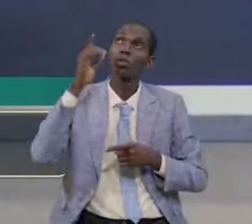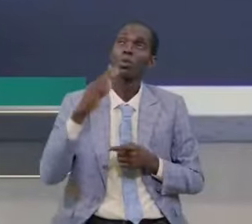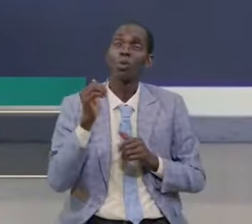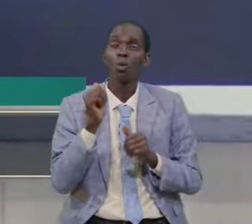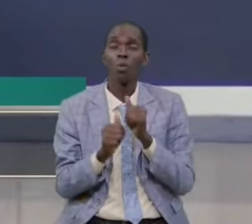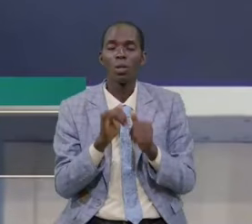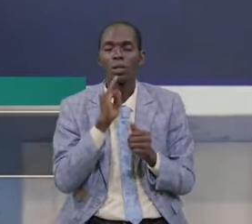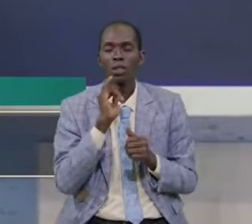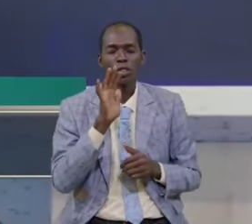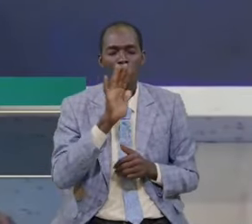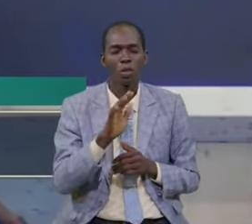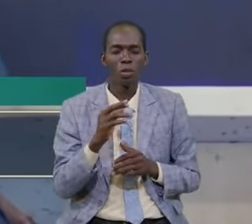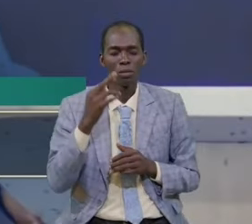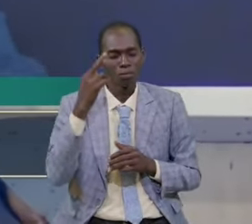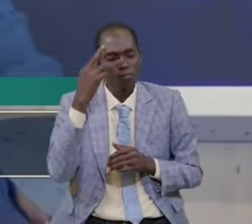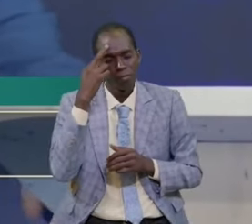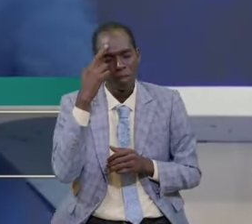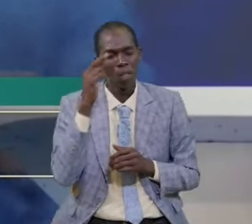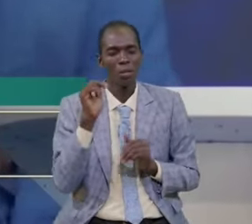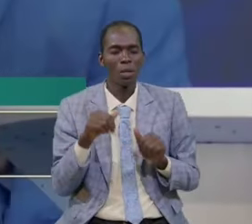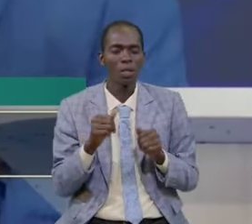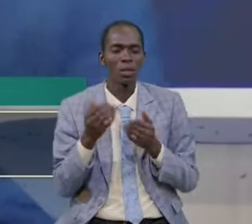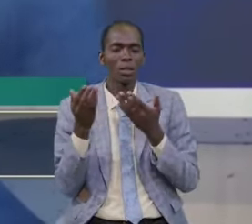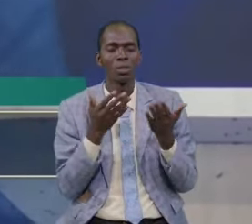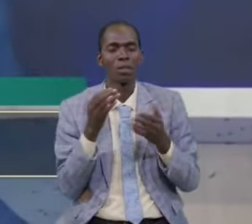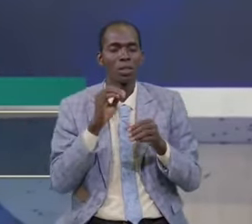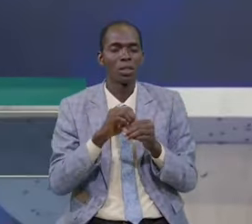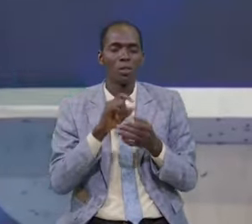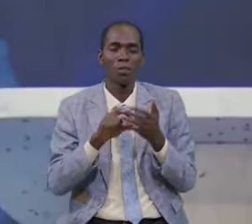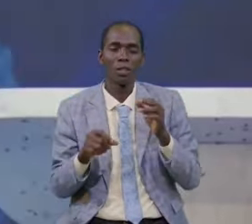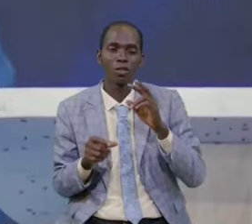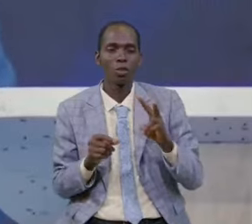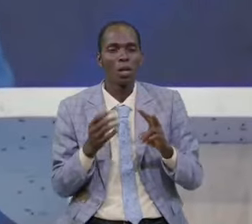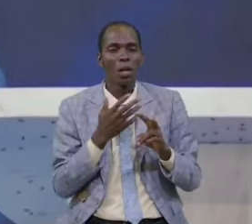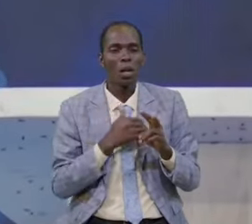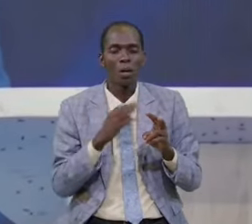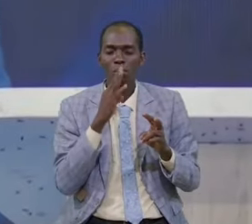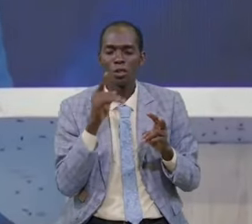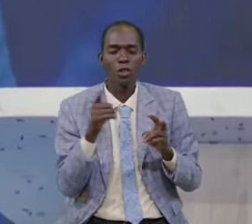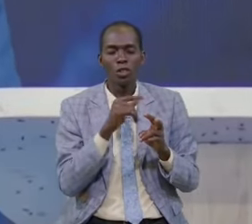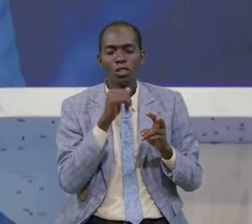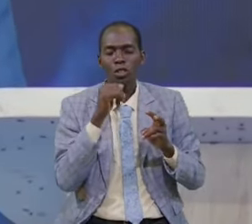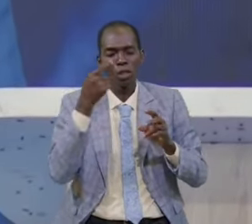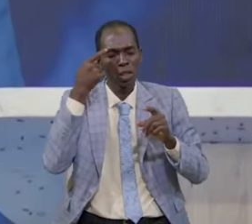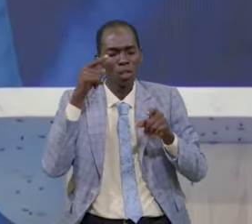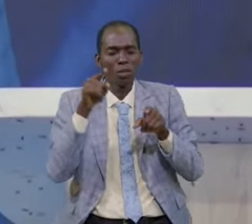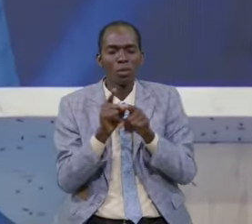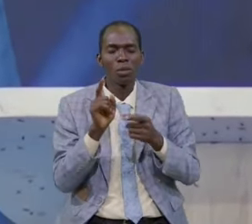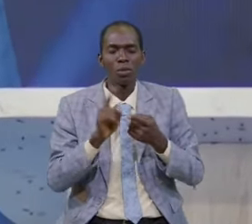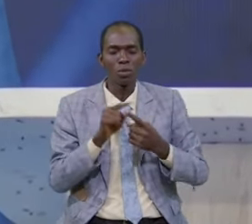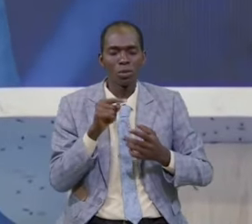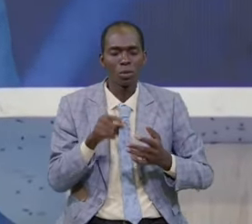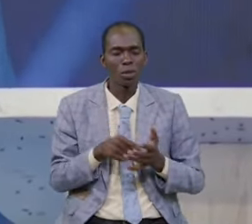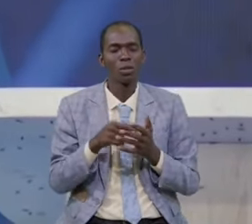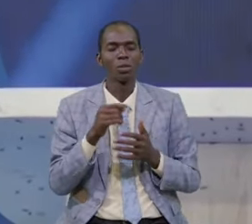raisonnable. Voyez le verset 2 là-bas. Verset 10 dit, ne vous conformez pas au siècle présent.